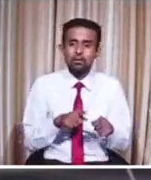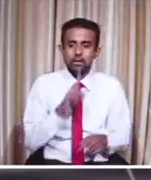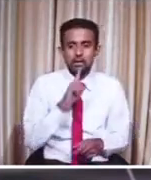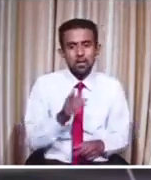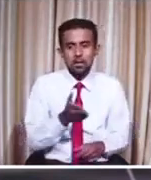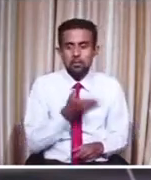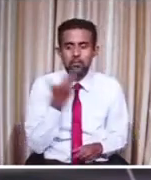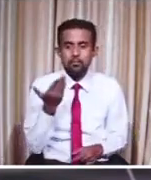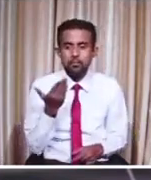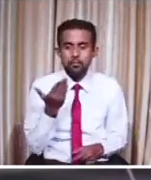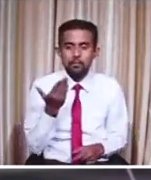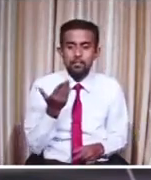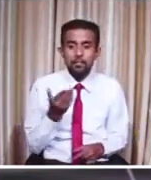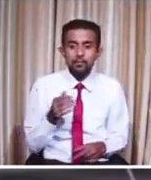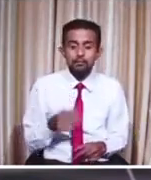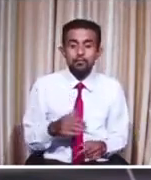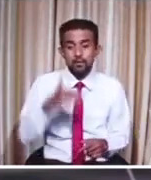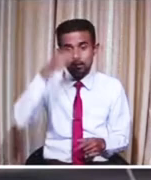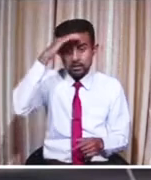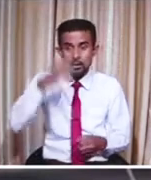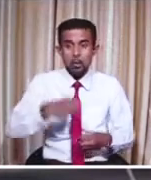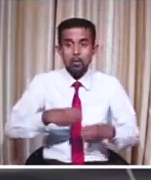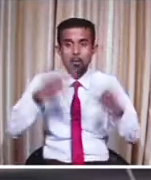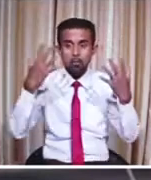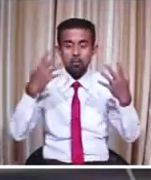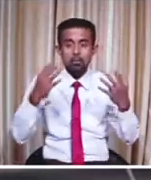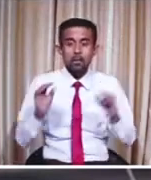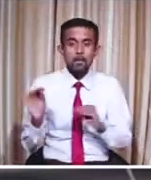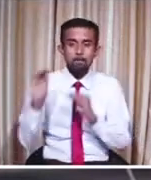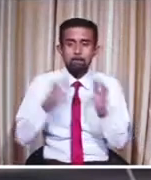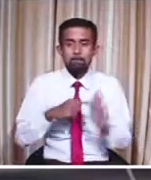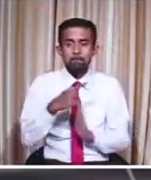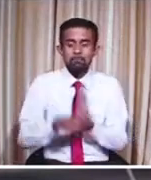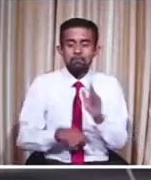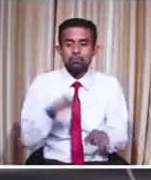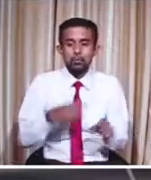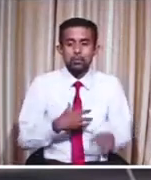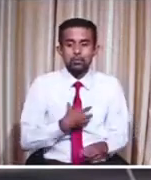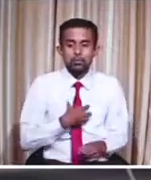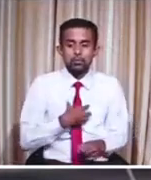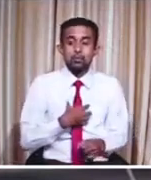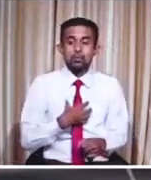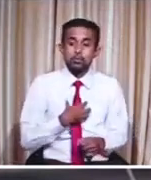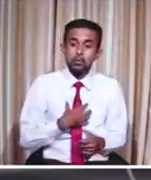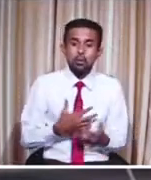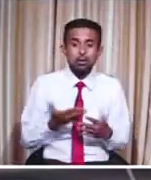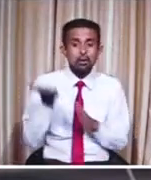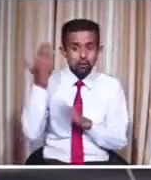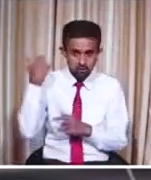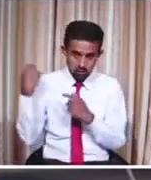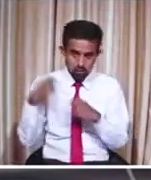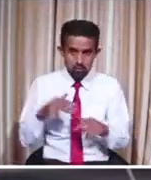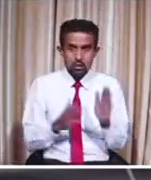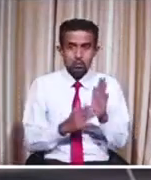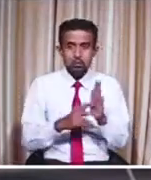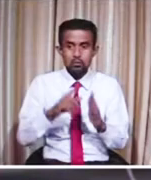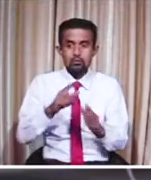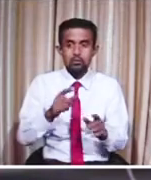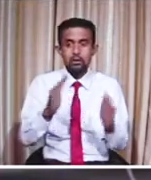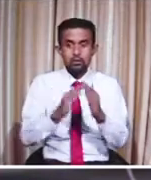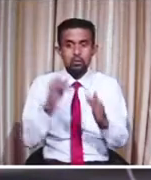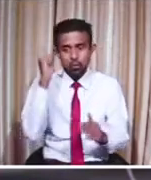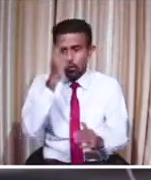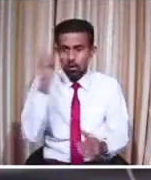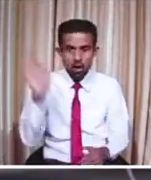පුළුවන් ඕනනම් එහෙමනම් ඉතින් පාස්කු ඉරිදා ප්‍රහාරය ඇතිවීමෙන් මේ රටේ ධනයක් කම්පණයට ප්‍රකම්පණයට පත් වුණා. එදාවද මුජිබ රහුමාන් මහත්තයලගේ ගෙවල්